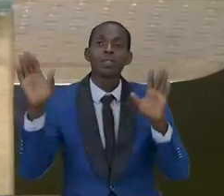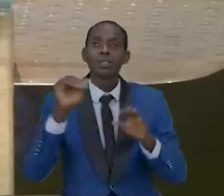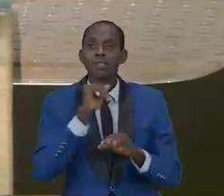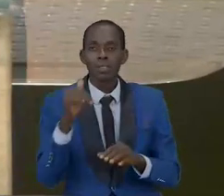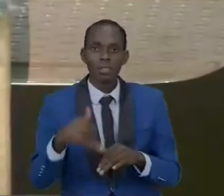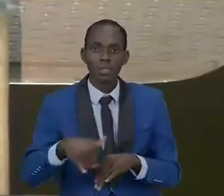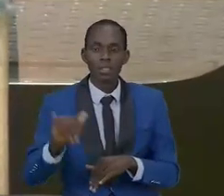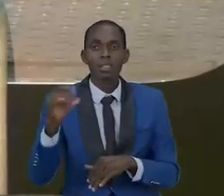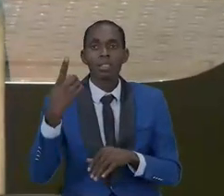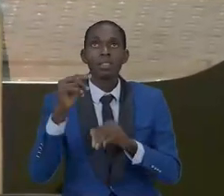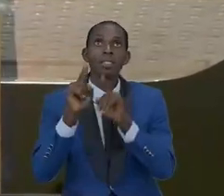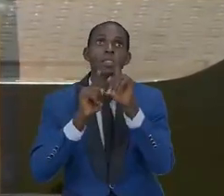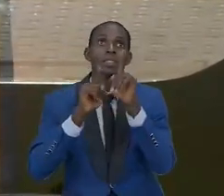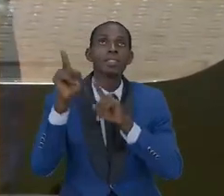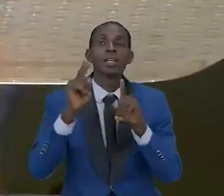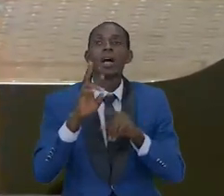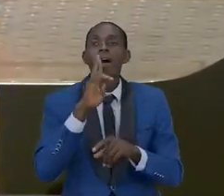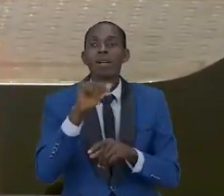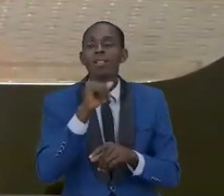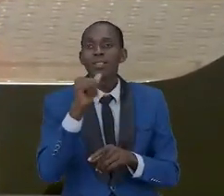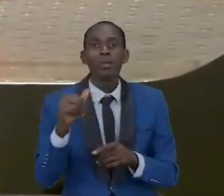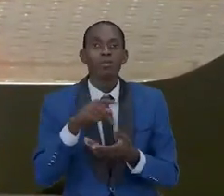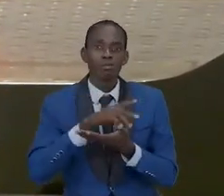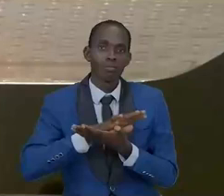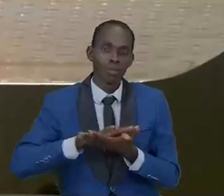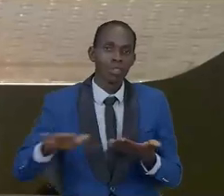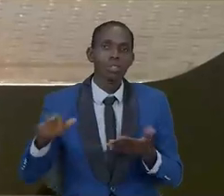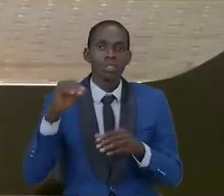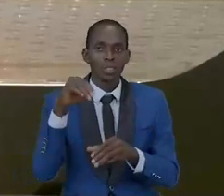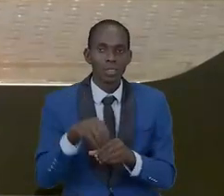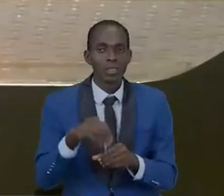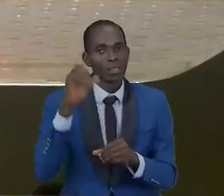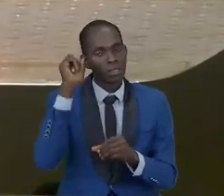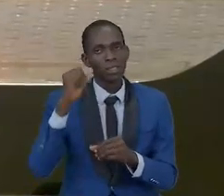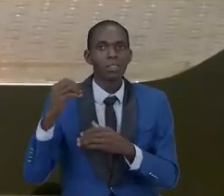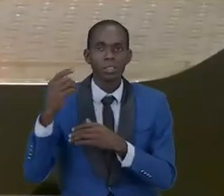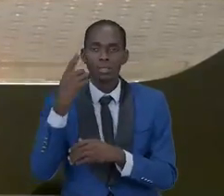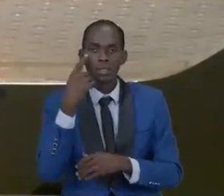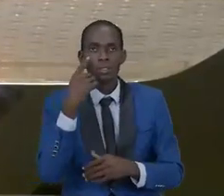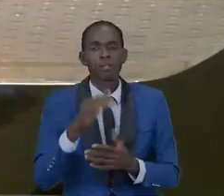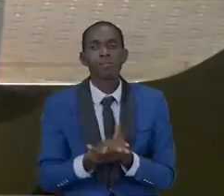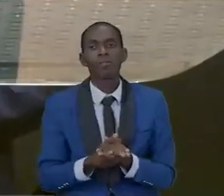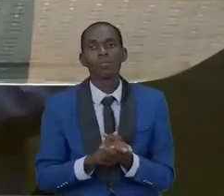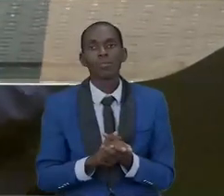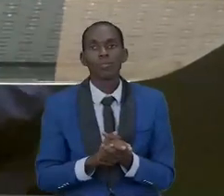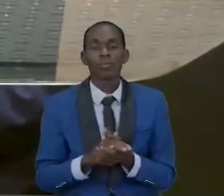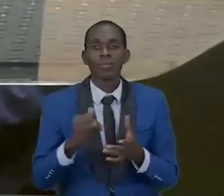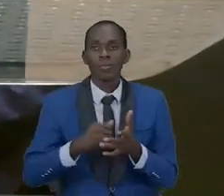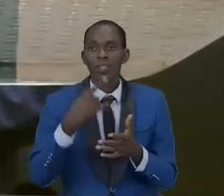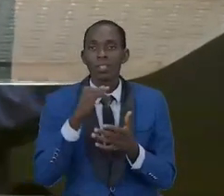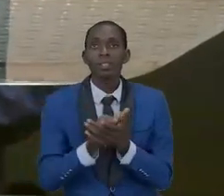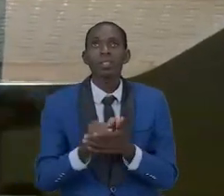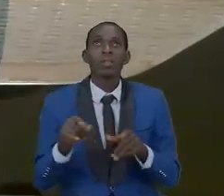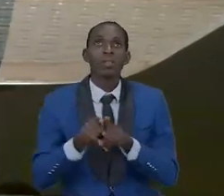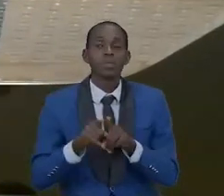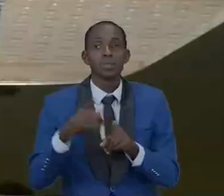ne sont pas pures à ses yeux comment l'homme serait-il vu devant Dieu et de même les étoiles